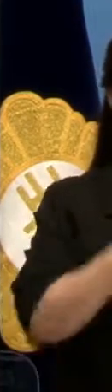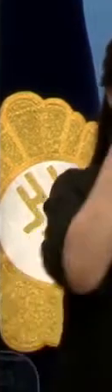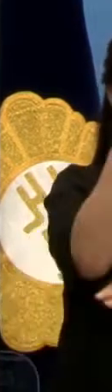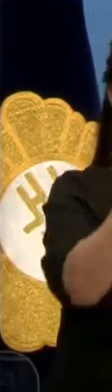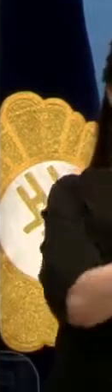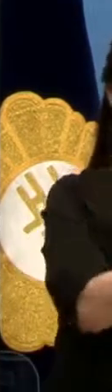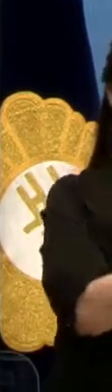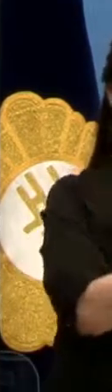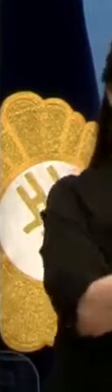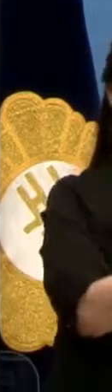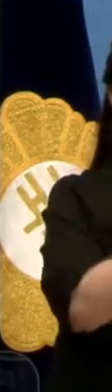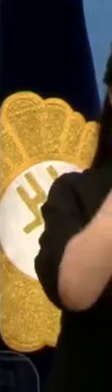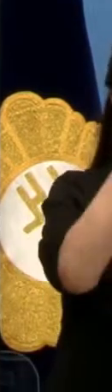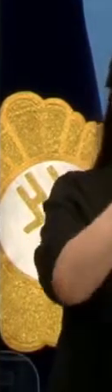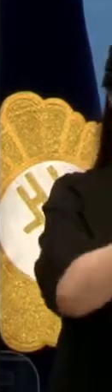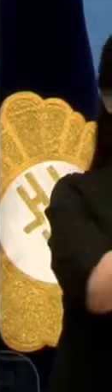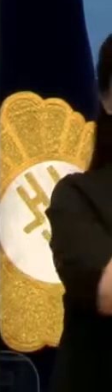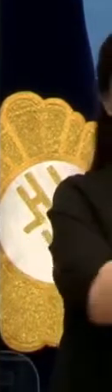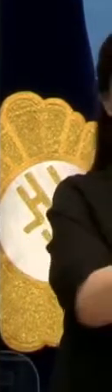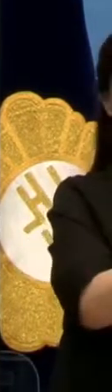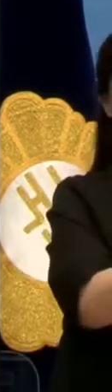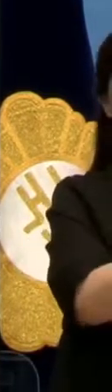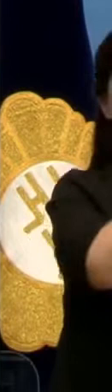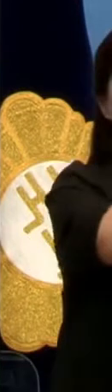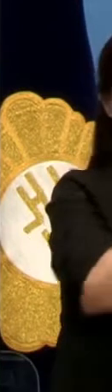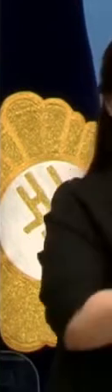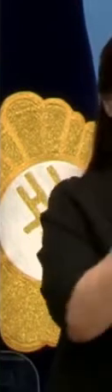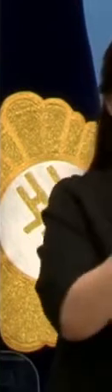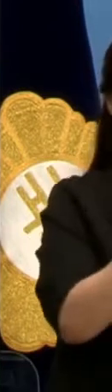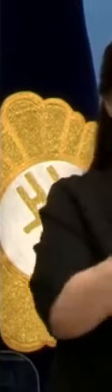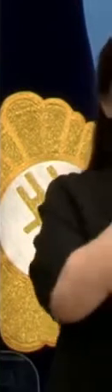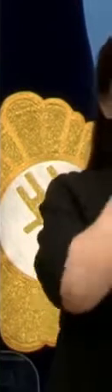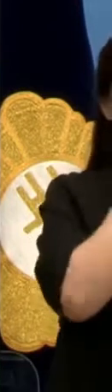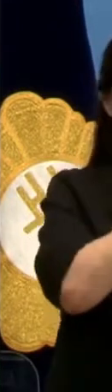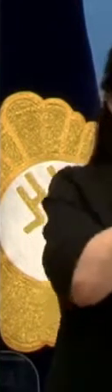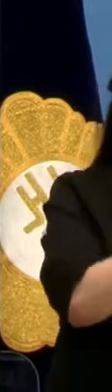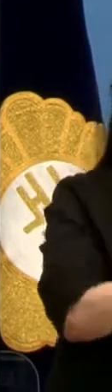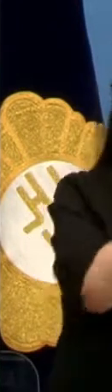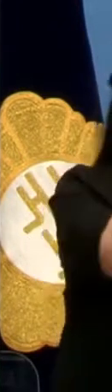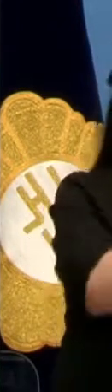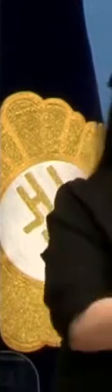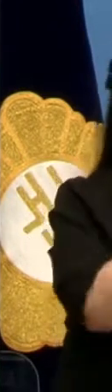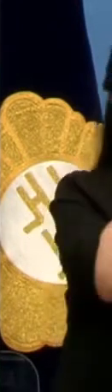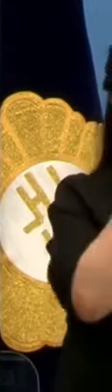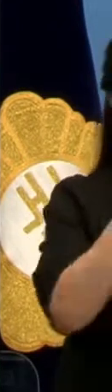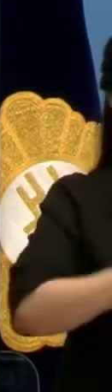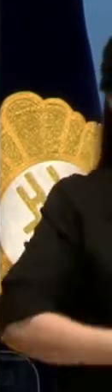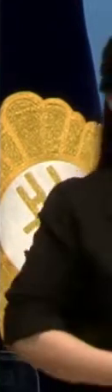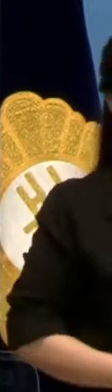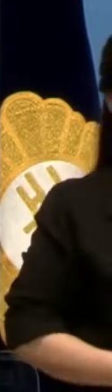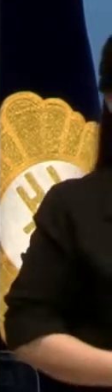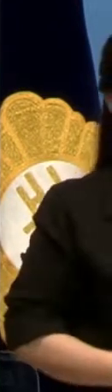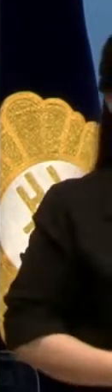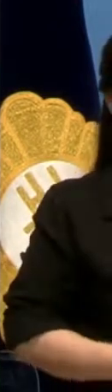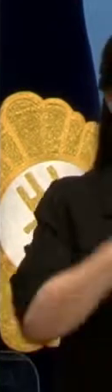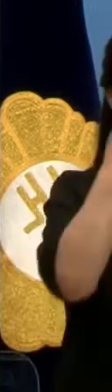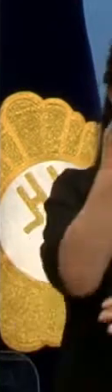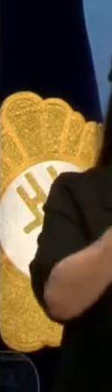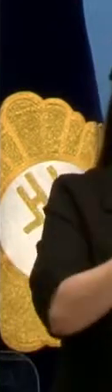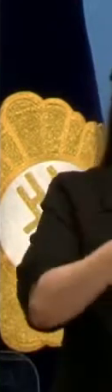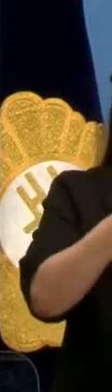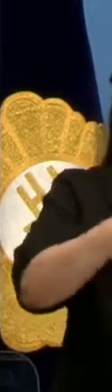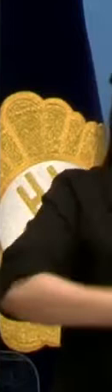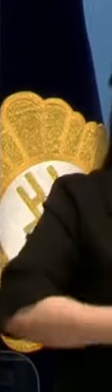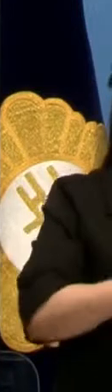기본소득은 다가올 대선 레이스에서 그 어떤 의제보다 뜨겁고 중요한 이슈가 되었습니다. 기본소득의